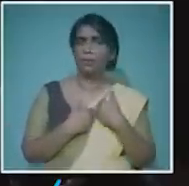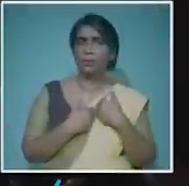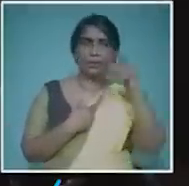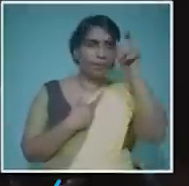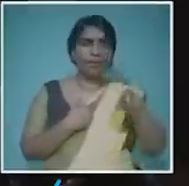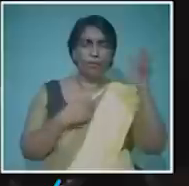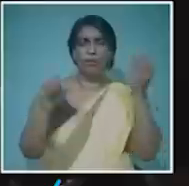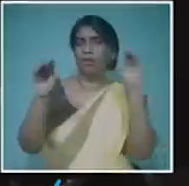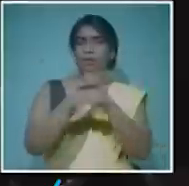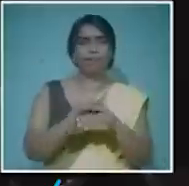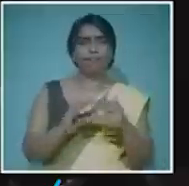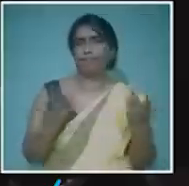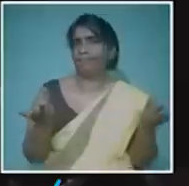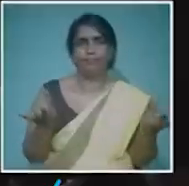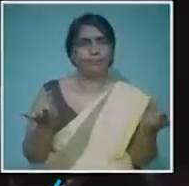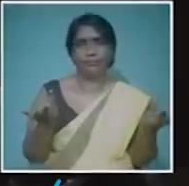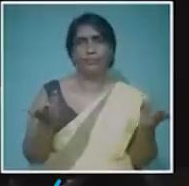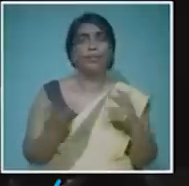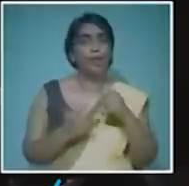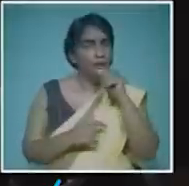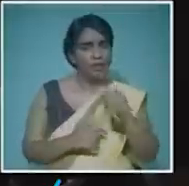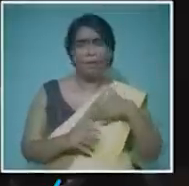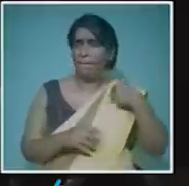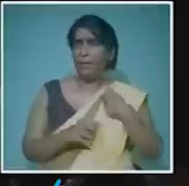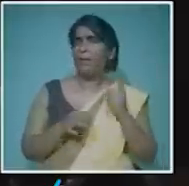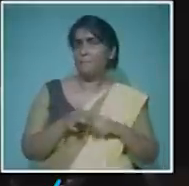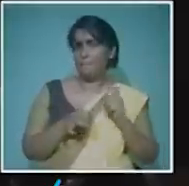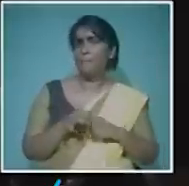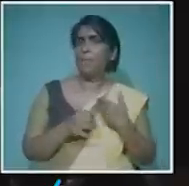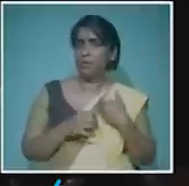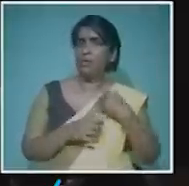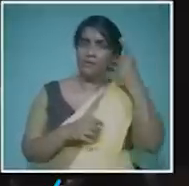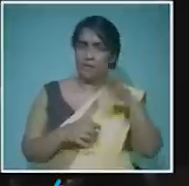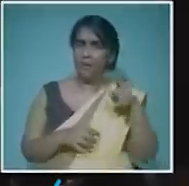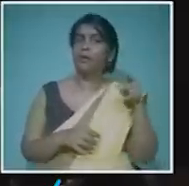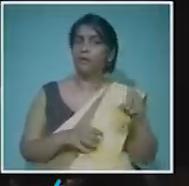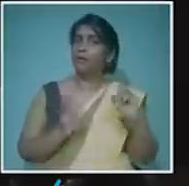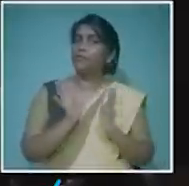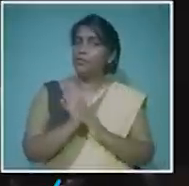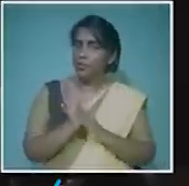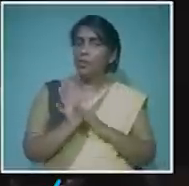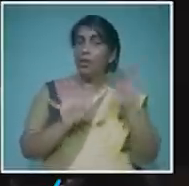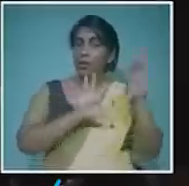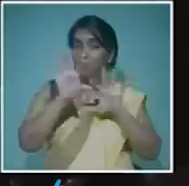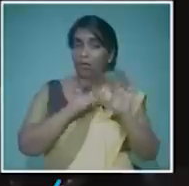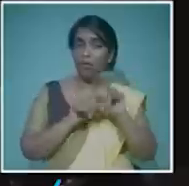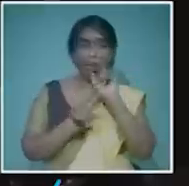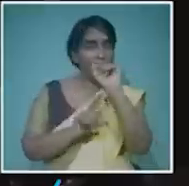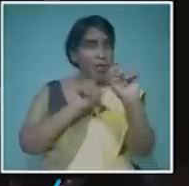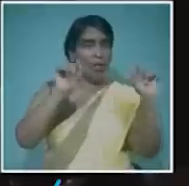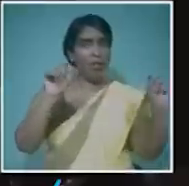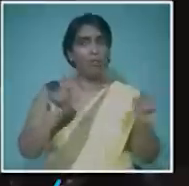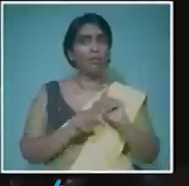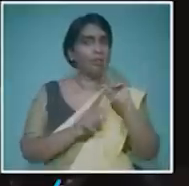කෙනෙක් සම්බන්ධ කරගත්තේ නෑ ගරු කතානායකතුමනි. මේක තමයි අපිට තියෙන ප්‍රධානම ප්‍රශ්නේ. ඒ නිසා මේ කමිටෝල තේරීමේදී නම් ඉදිරිපත්